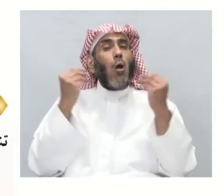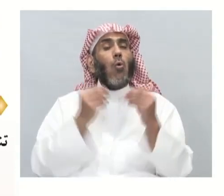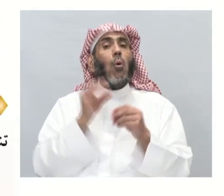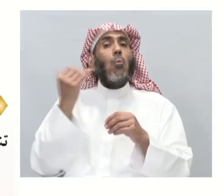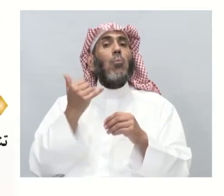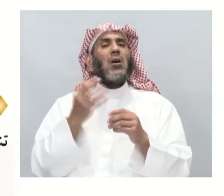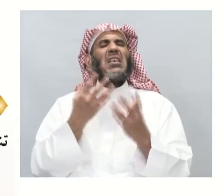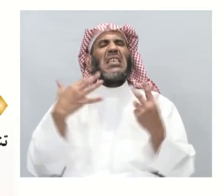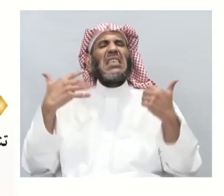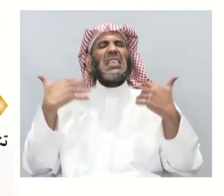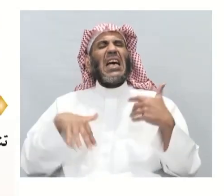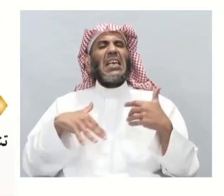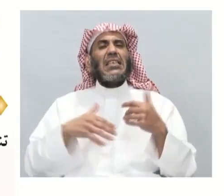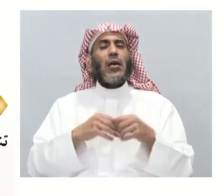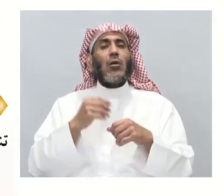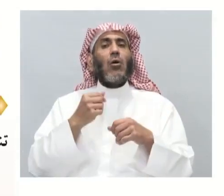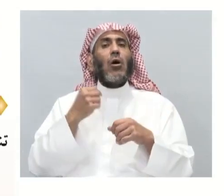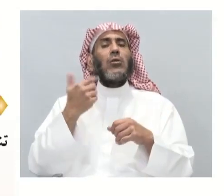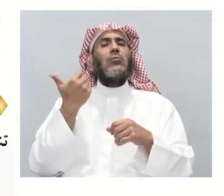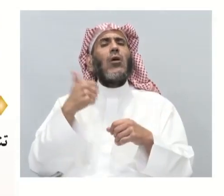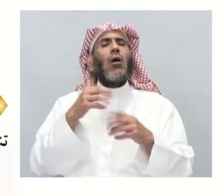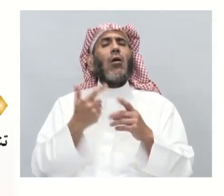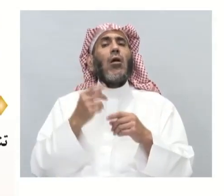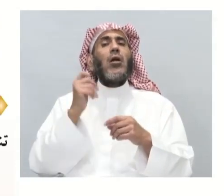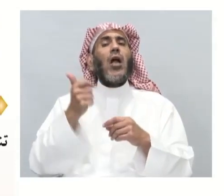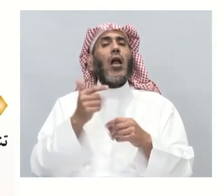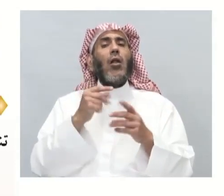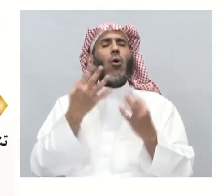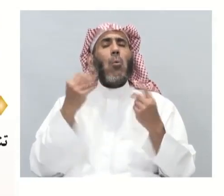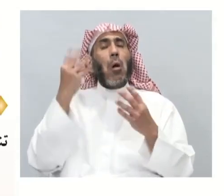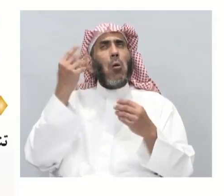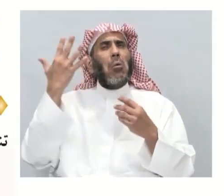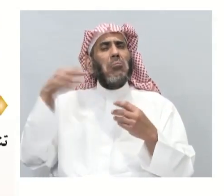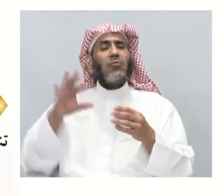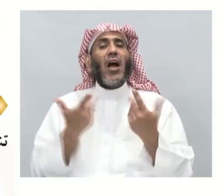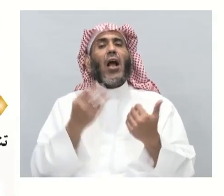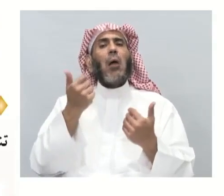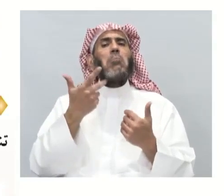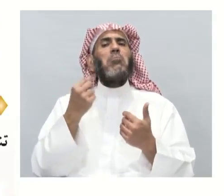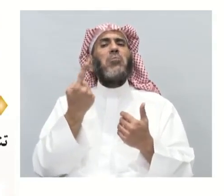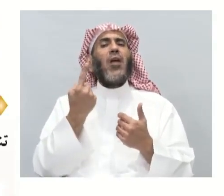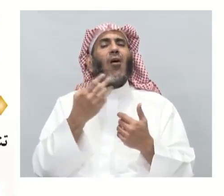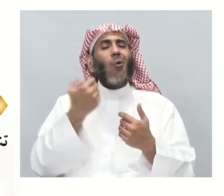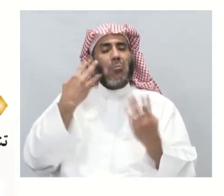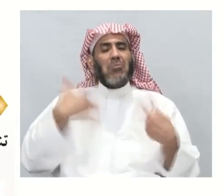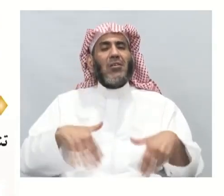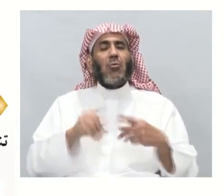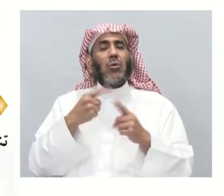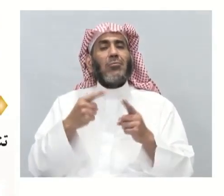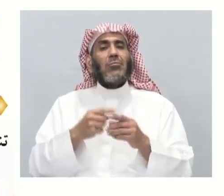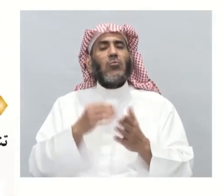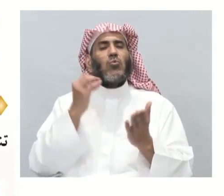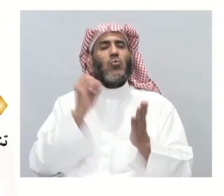ريالا عن كل معلومه تنساها فكم ريالا ستخسر هو من خلال هذا يريدك ان